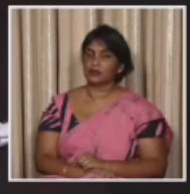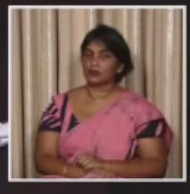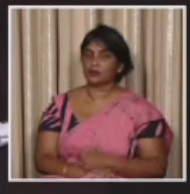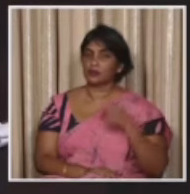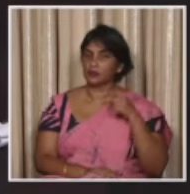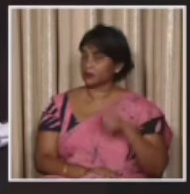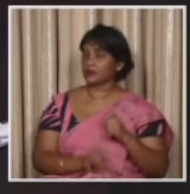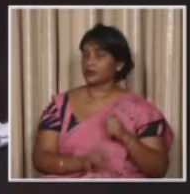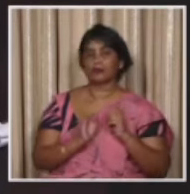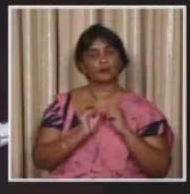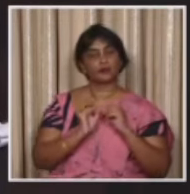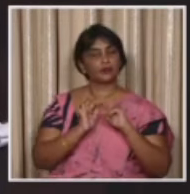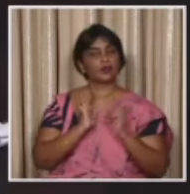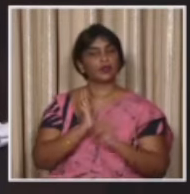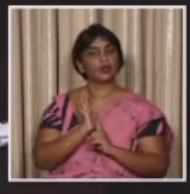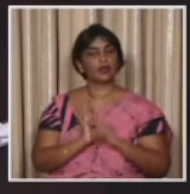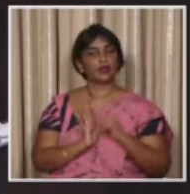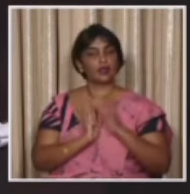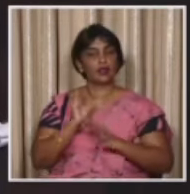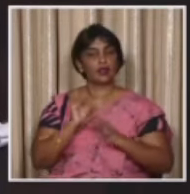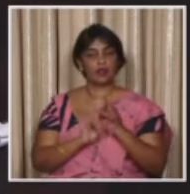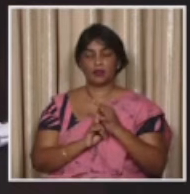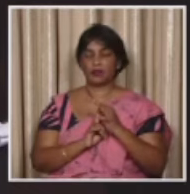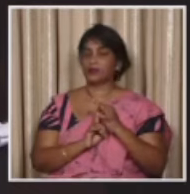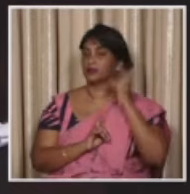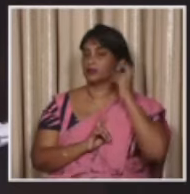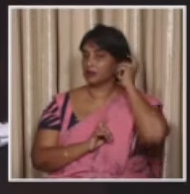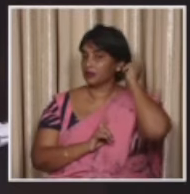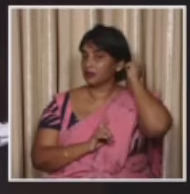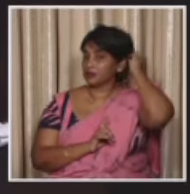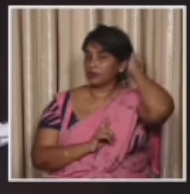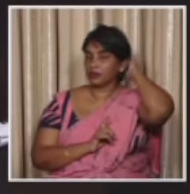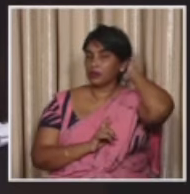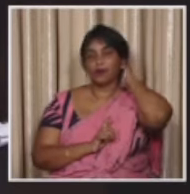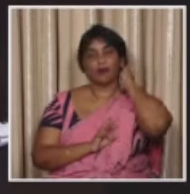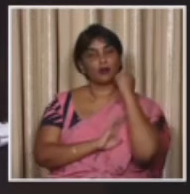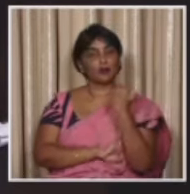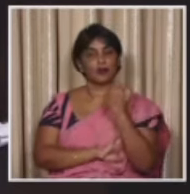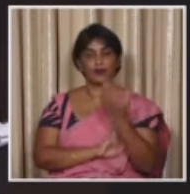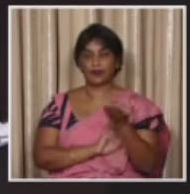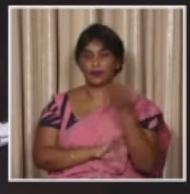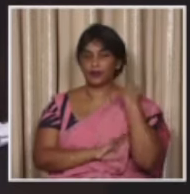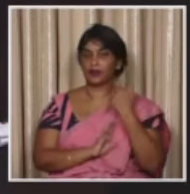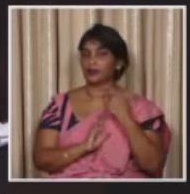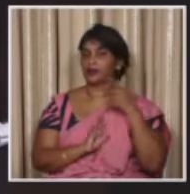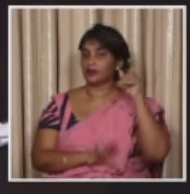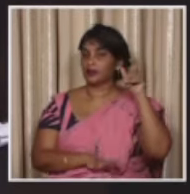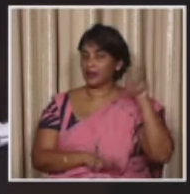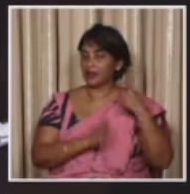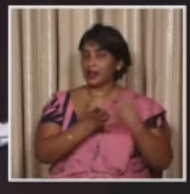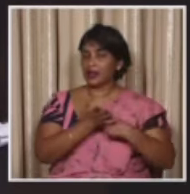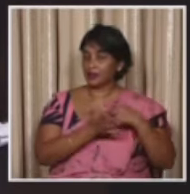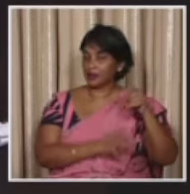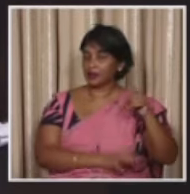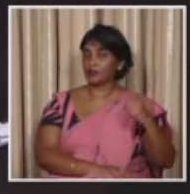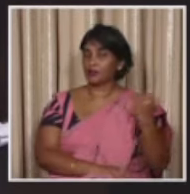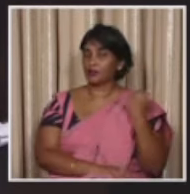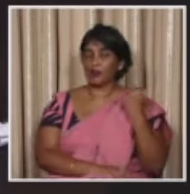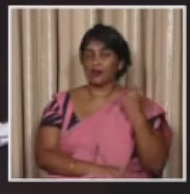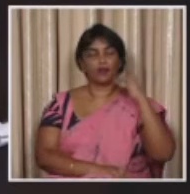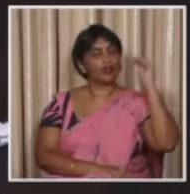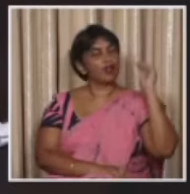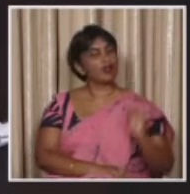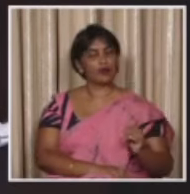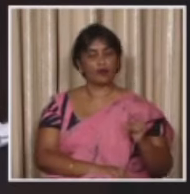පනතෙන් ඇමතිවරයාගේ බලතල ශක්තිමත් වෙනවා, රෙගියුලේටර්ගේ බලතල අවම